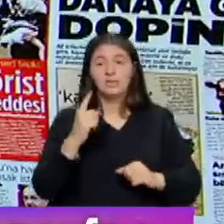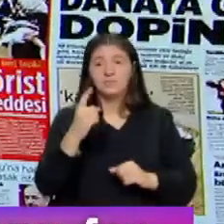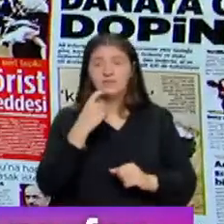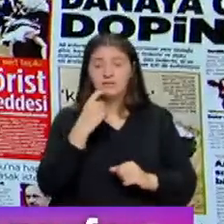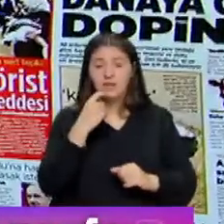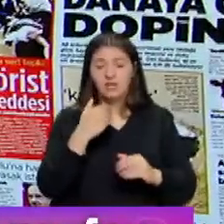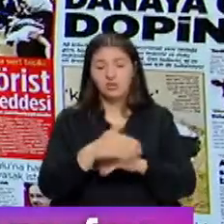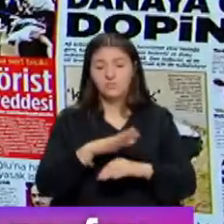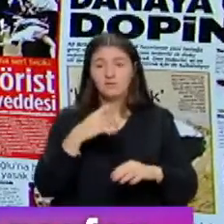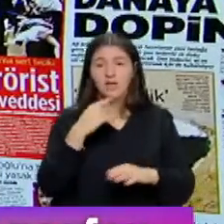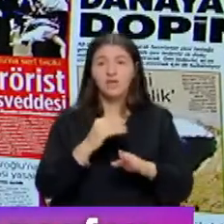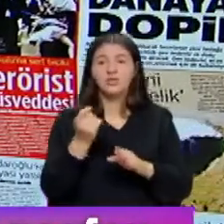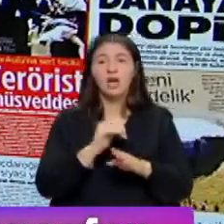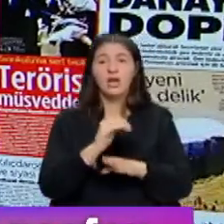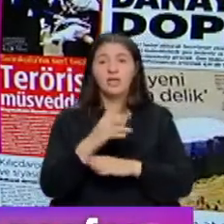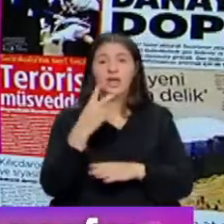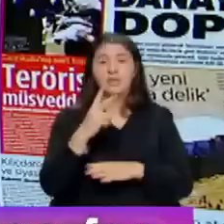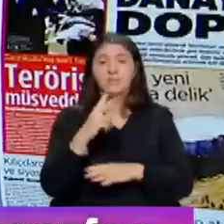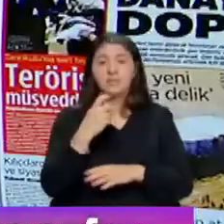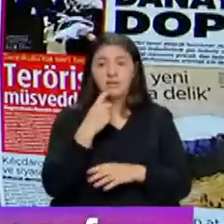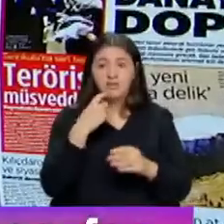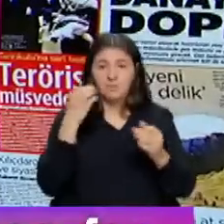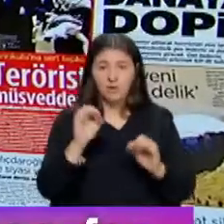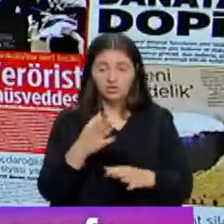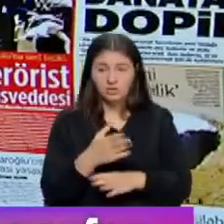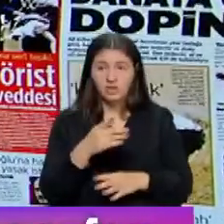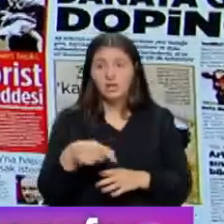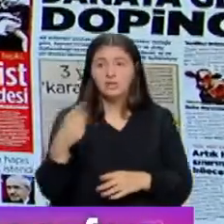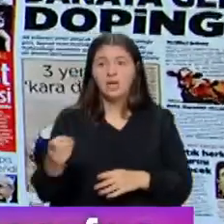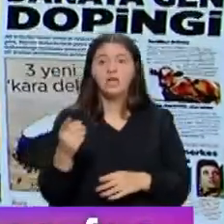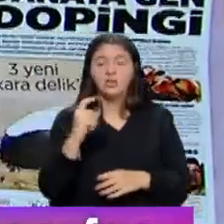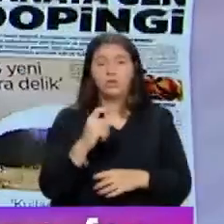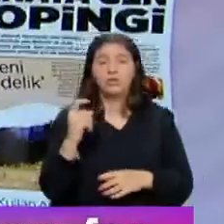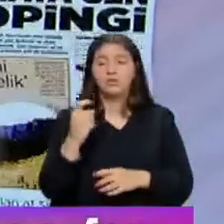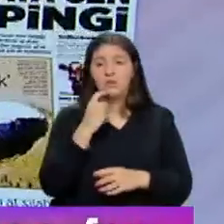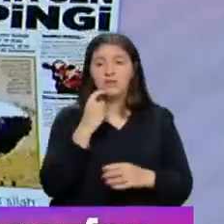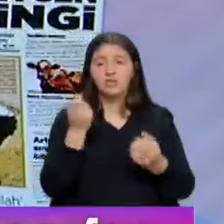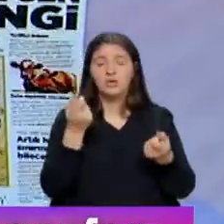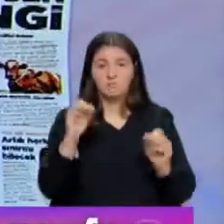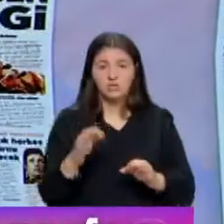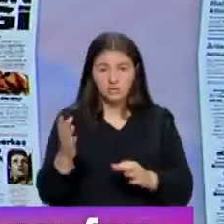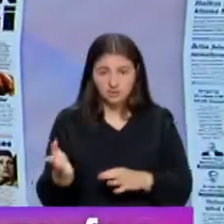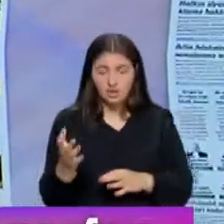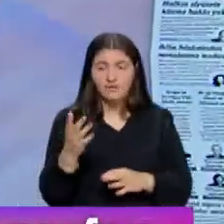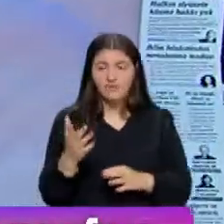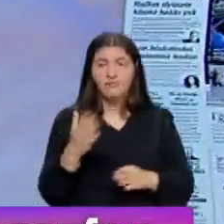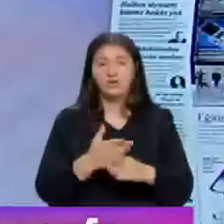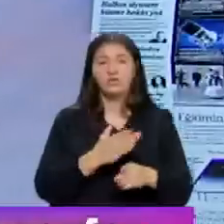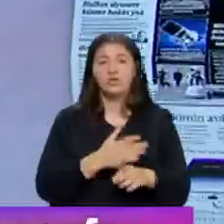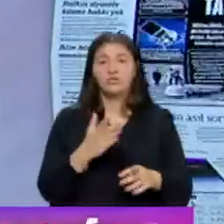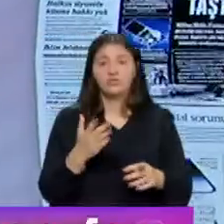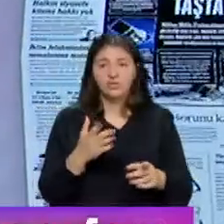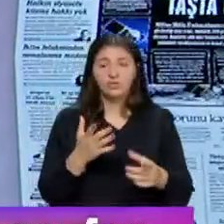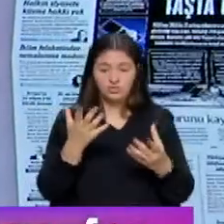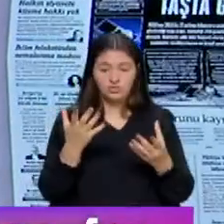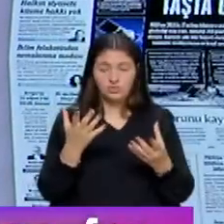bir sene geç bitirdi diye İş hayatına 2000 senesinde başlasa Diğeri ise 99 senesinde işe başlasa ve vatandaşı